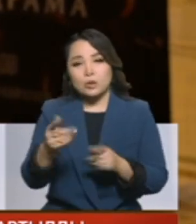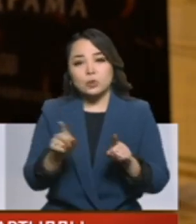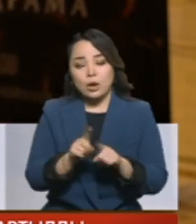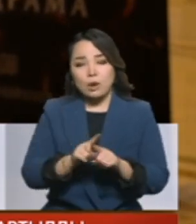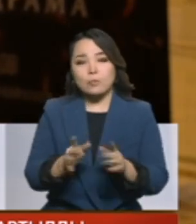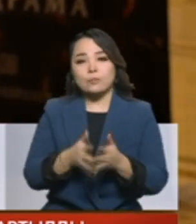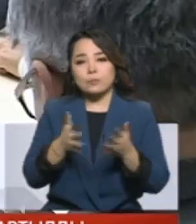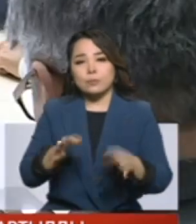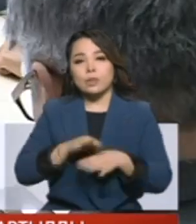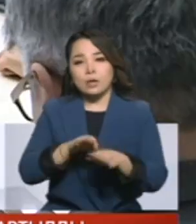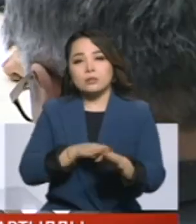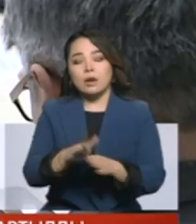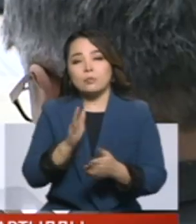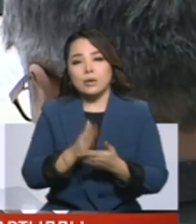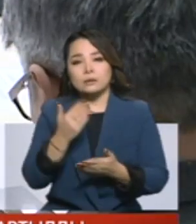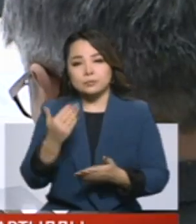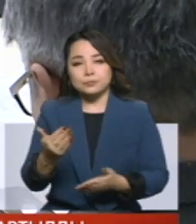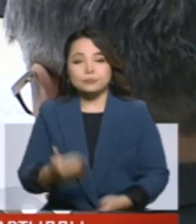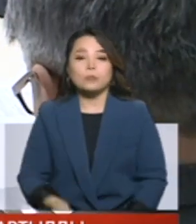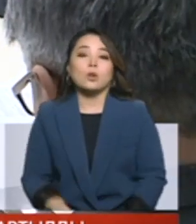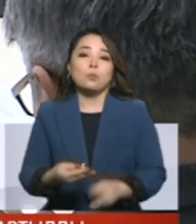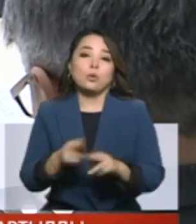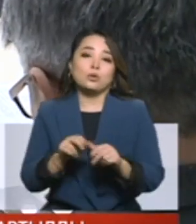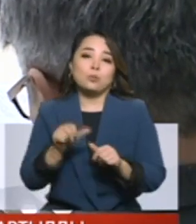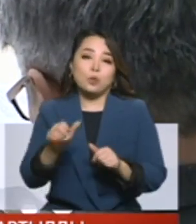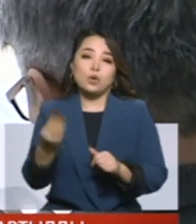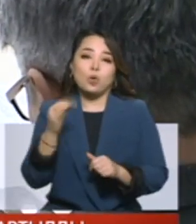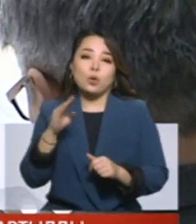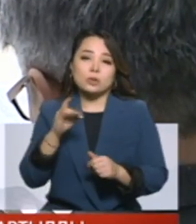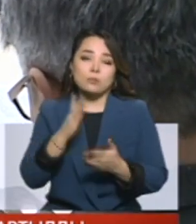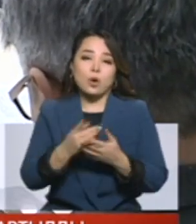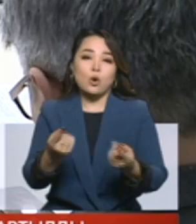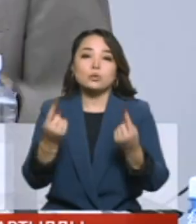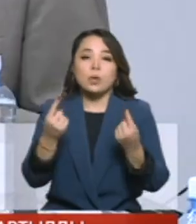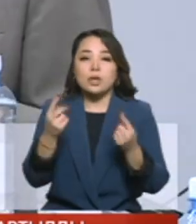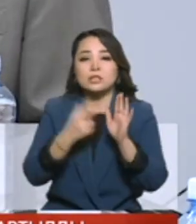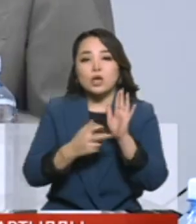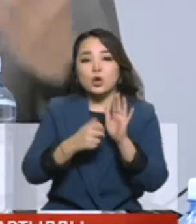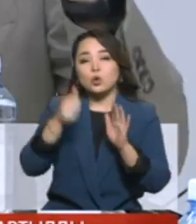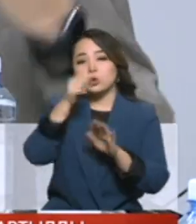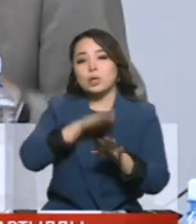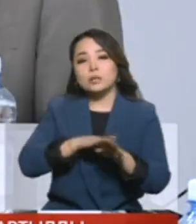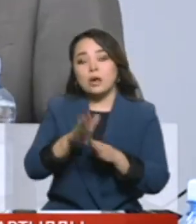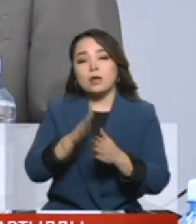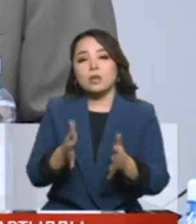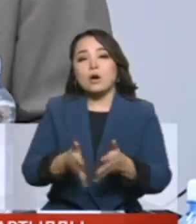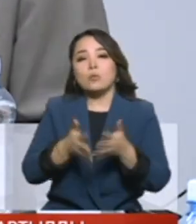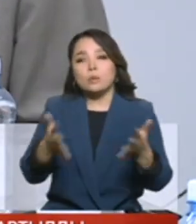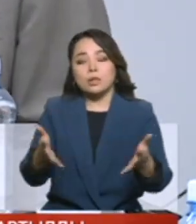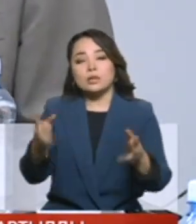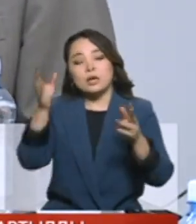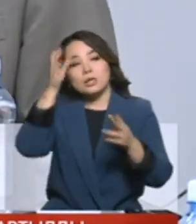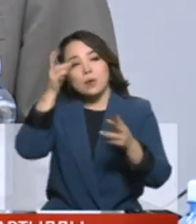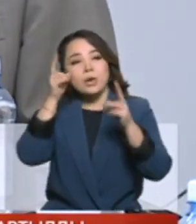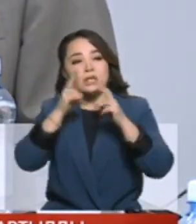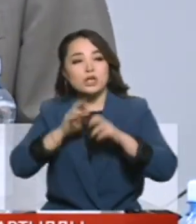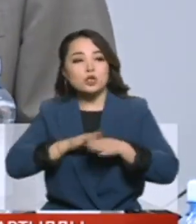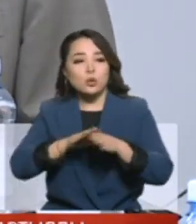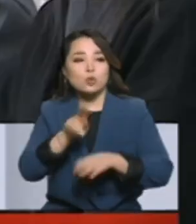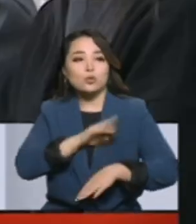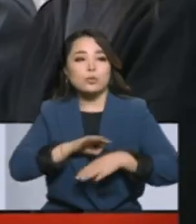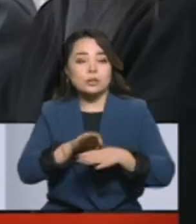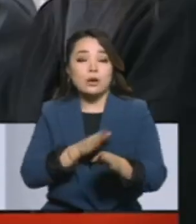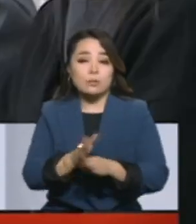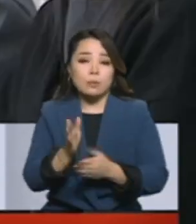мемлекеттігіміздің басы басталды. Бұдан бөлек елімізде Жошы ұлысының 800 жылдығына орай ауқымды ғылыми зерттеу жұмыстары жүргізіліп